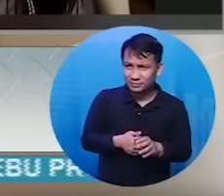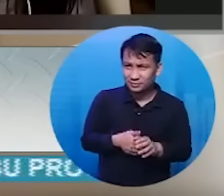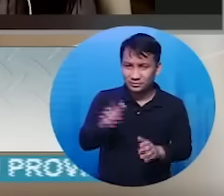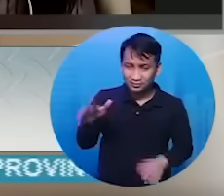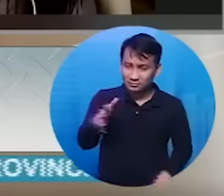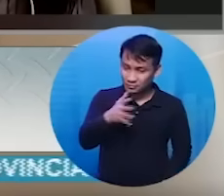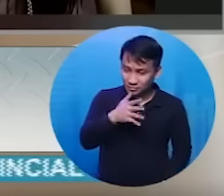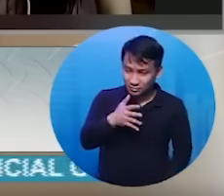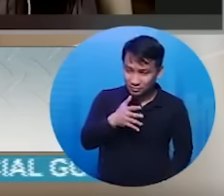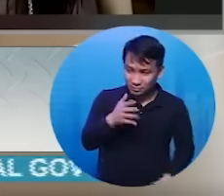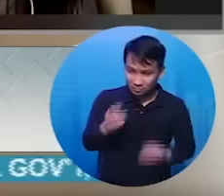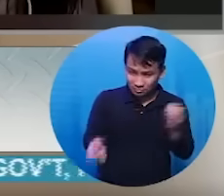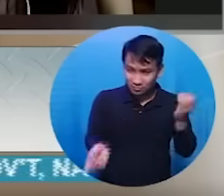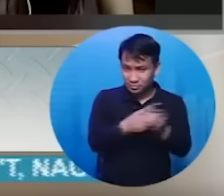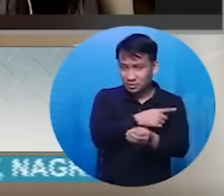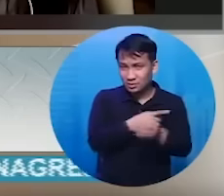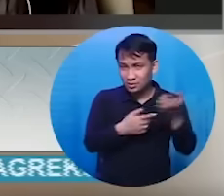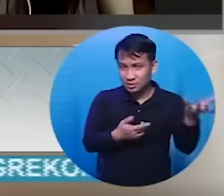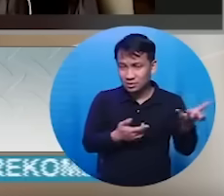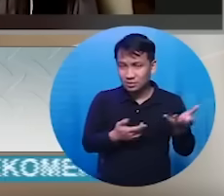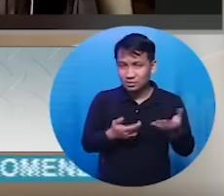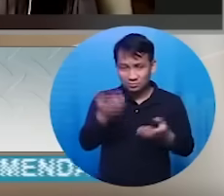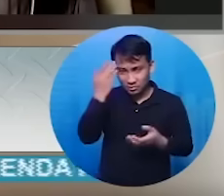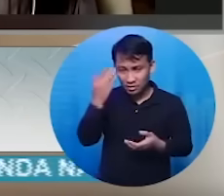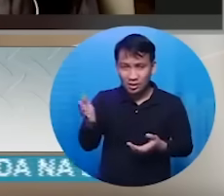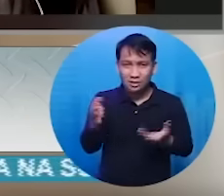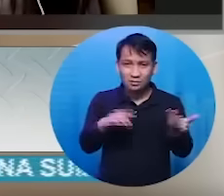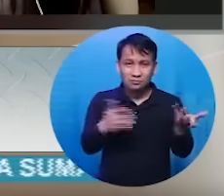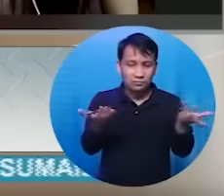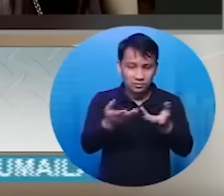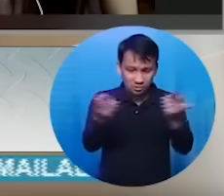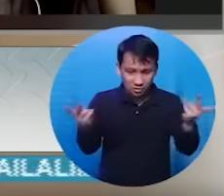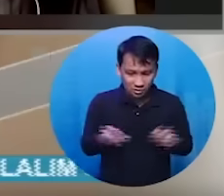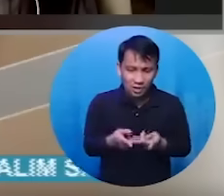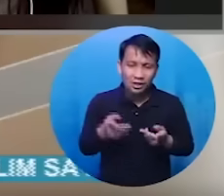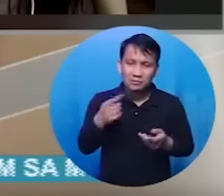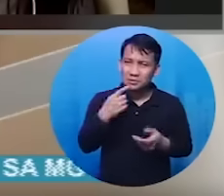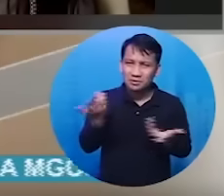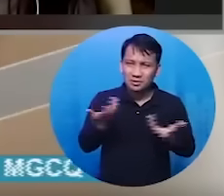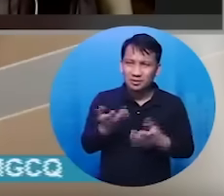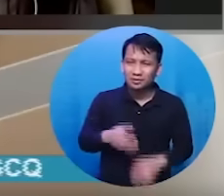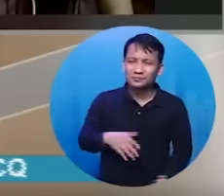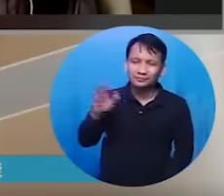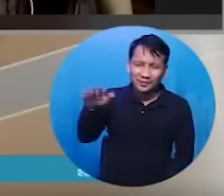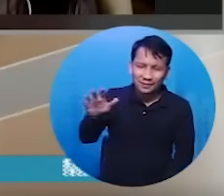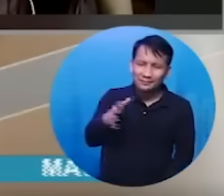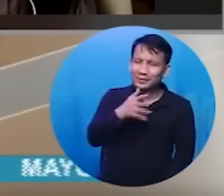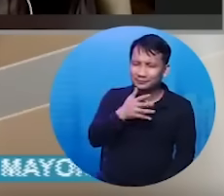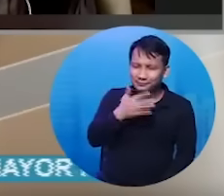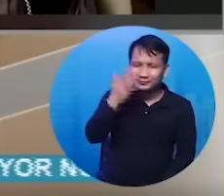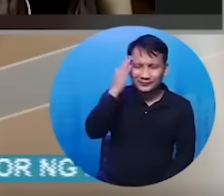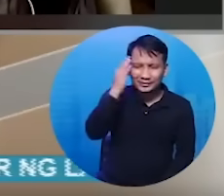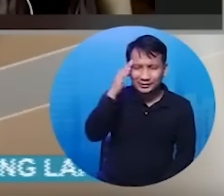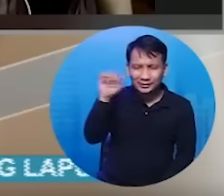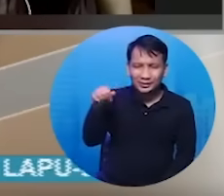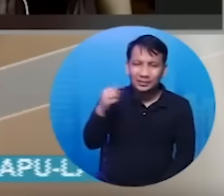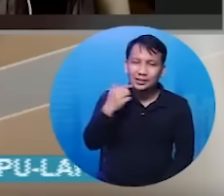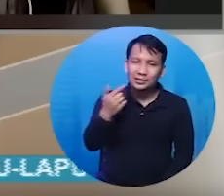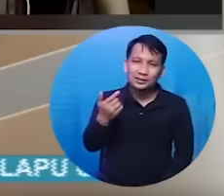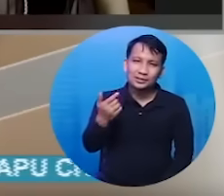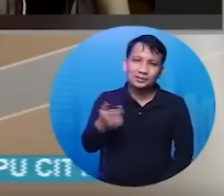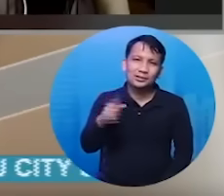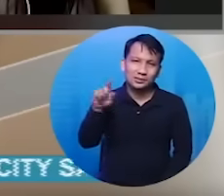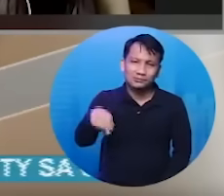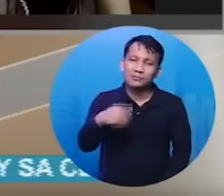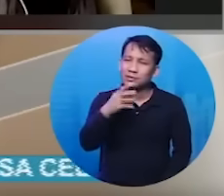yan, ay pag pinalitan kayo, sige, wala pa naman ako sa Nestle. Yun nga yung Mama, yun nga iniisip ko. Sabi ko, kausuhan na